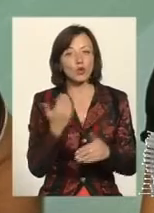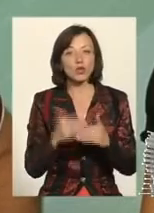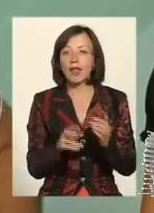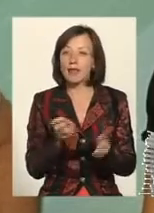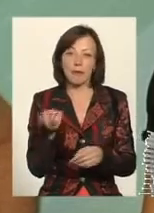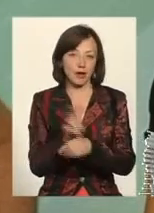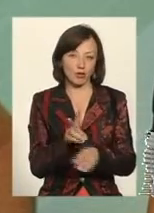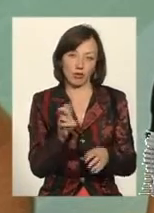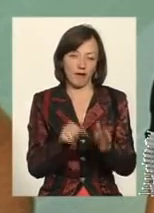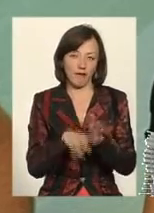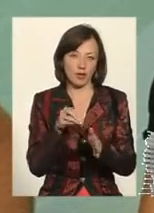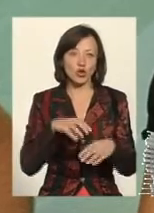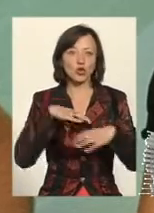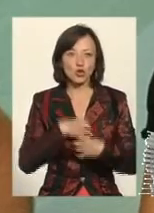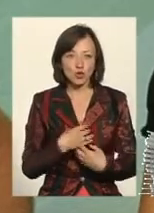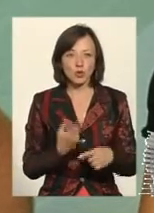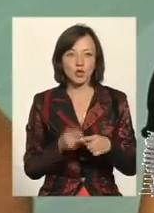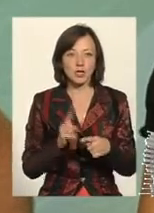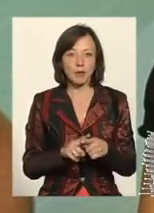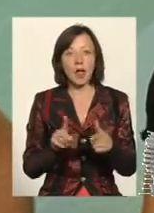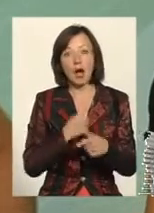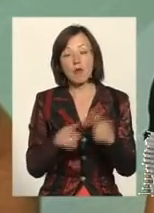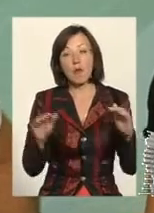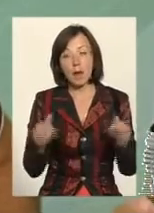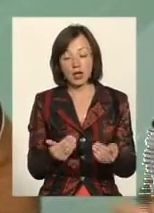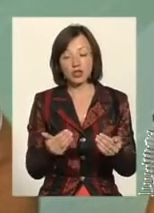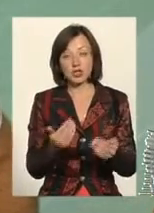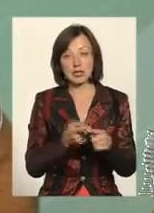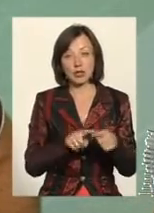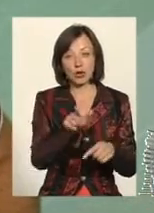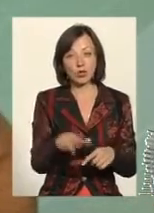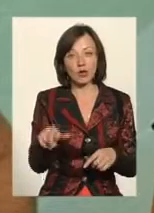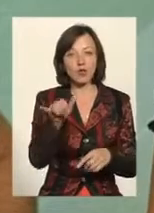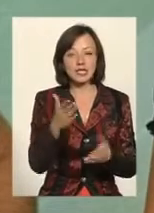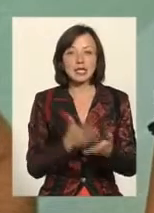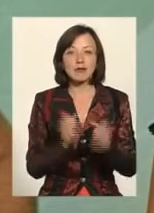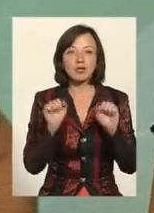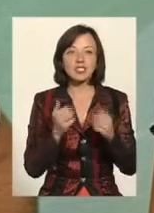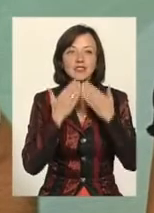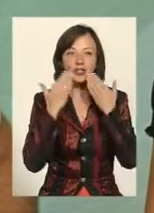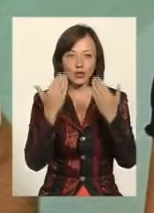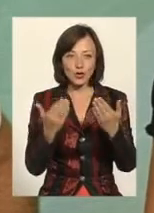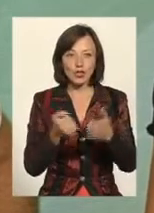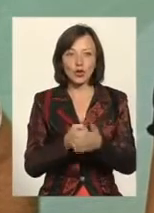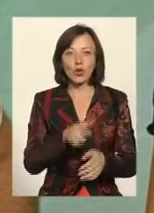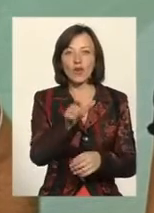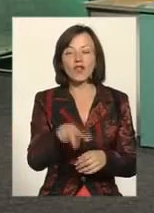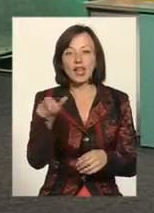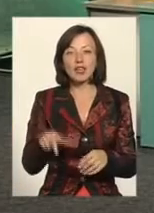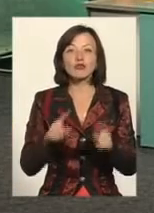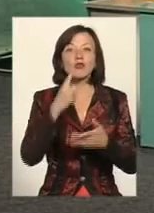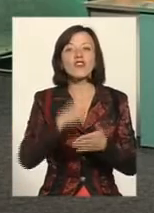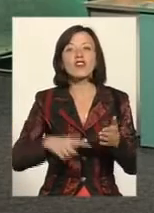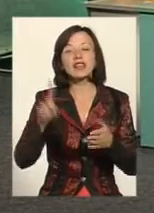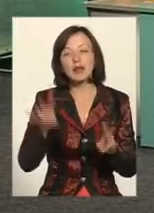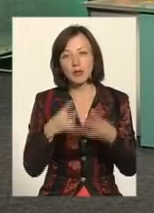підуть. От сумно, це або їх меншість. Сумно. Ну, у вас є можливість звернутись до виборців і сказати, чому вірити